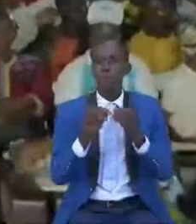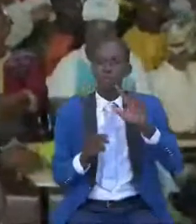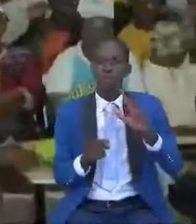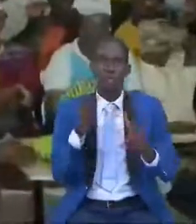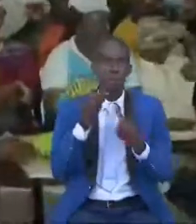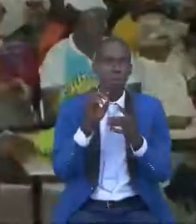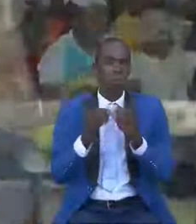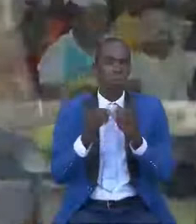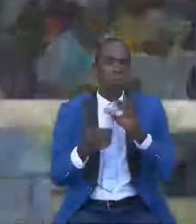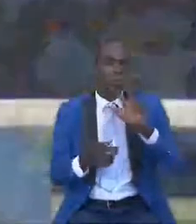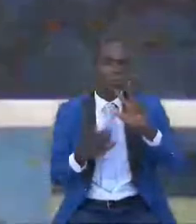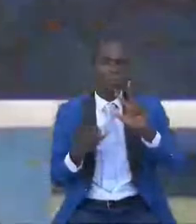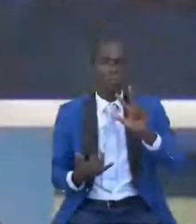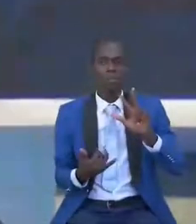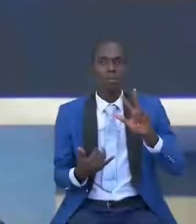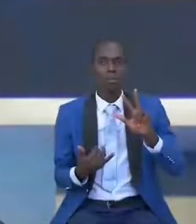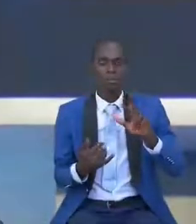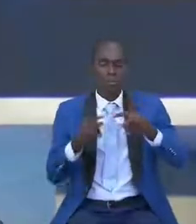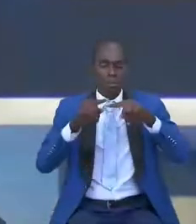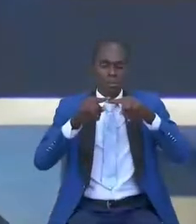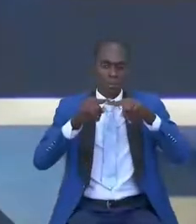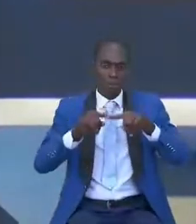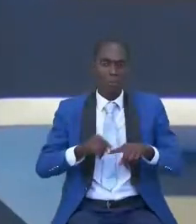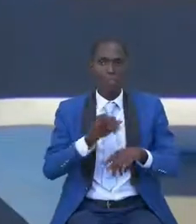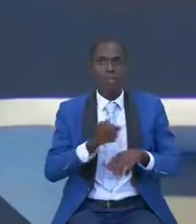de Jésus. Troisième point maintenant.